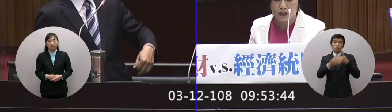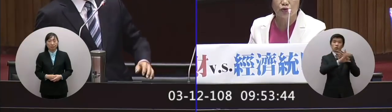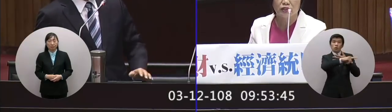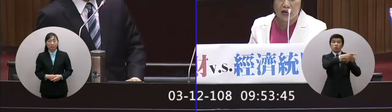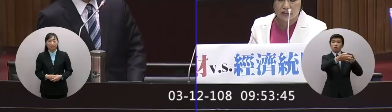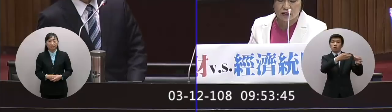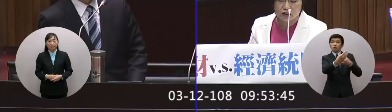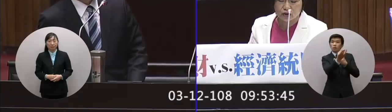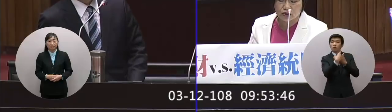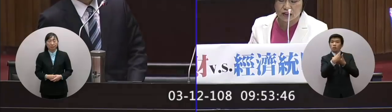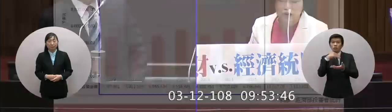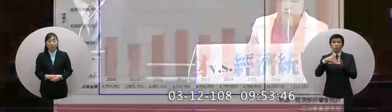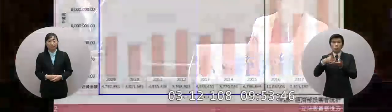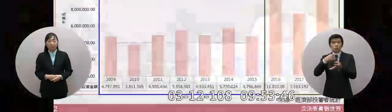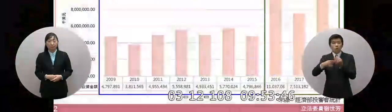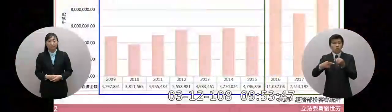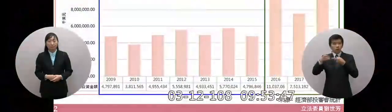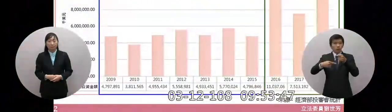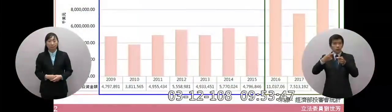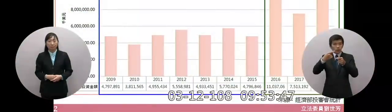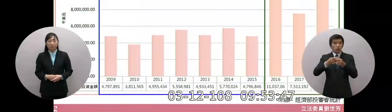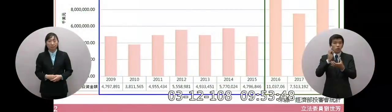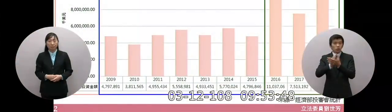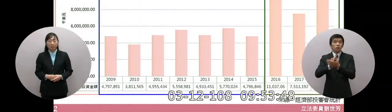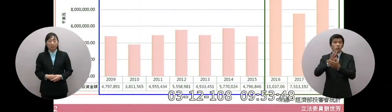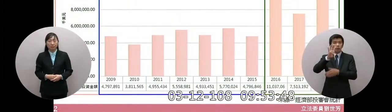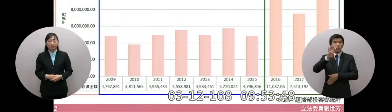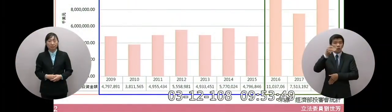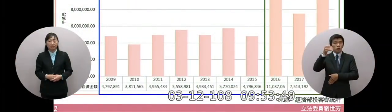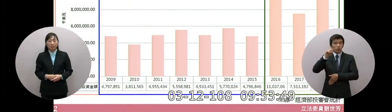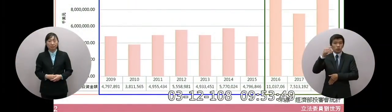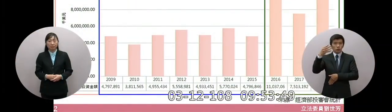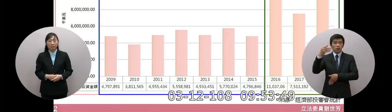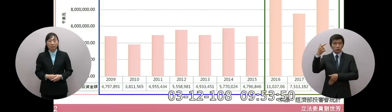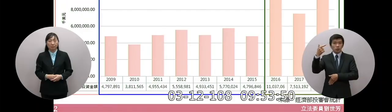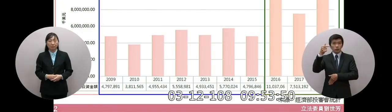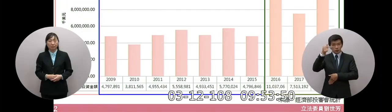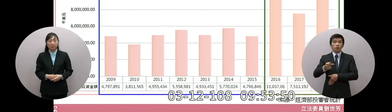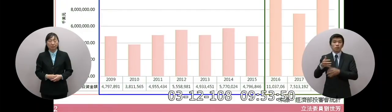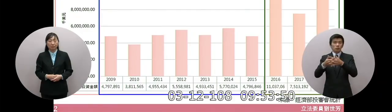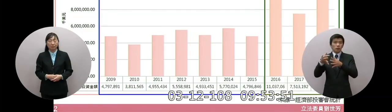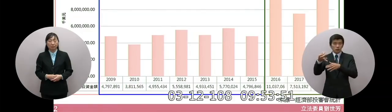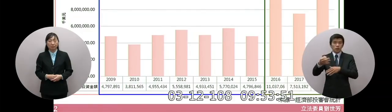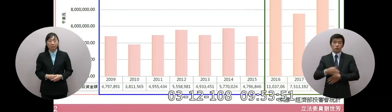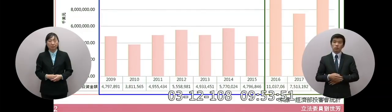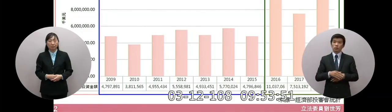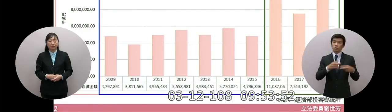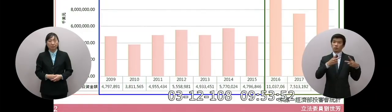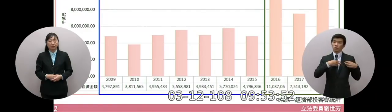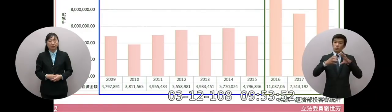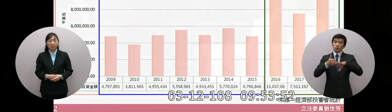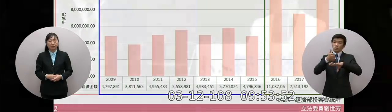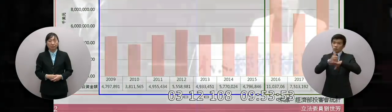当中平均大概是49.46亿美元哦，那在蔡总统还有院长上台之后，平均大概是将